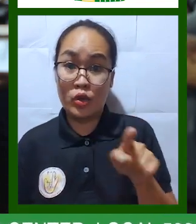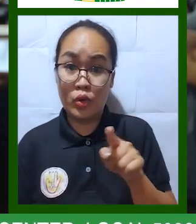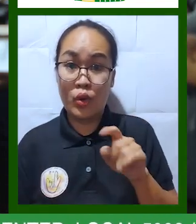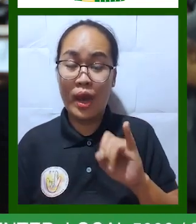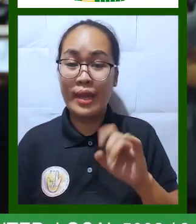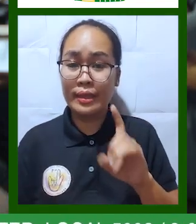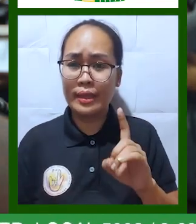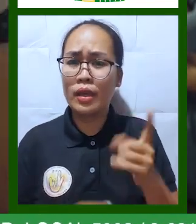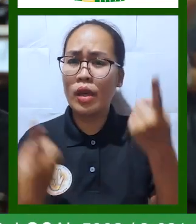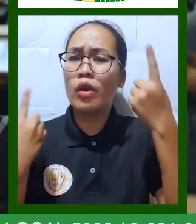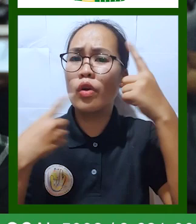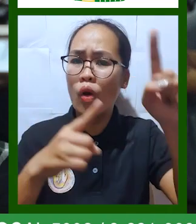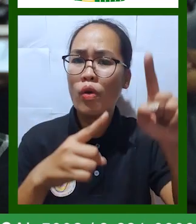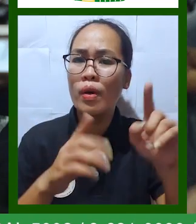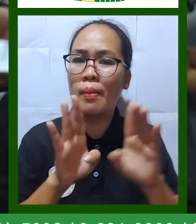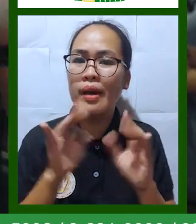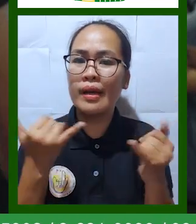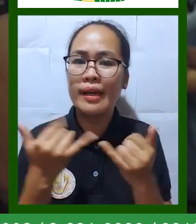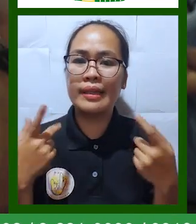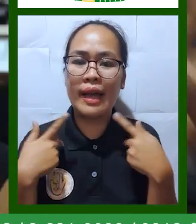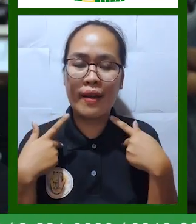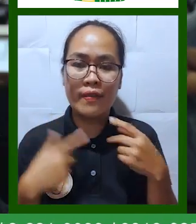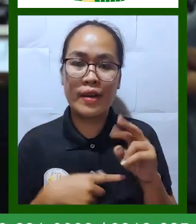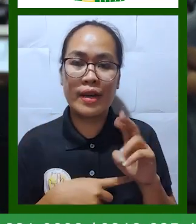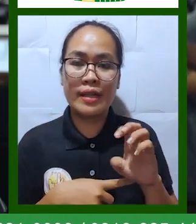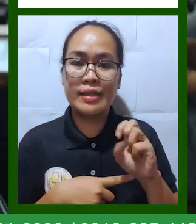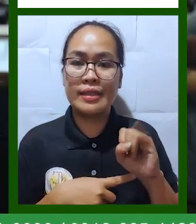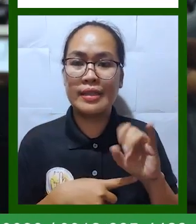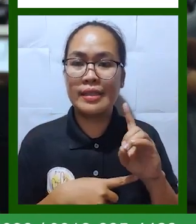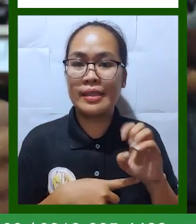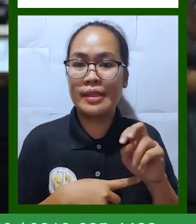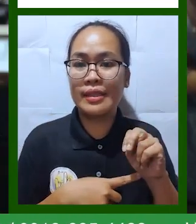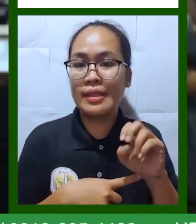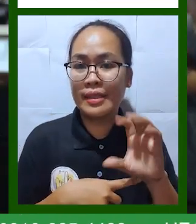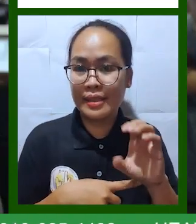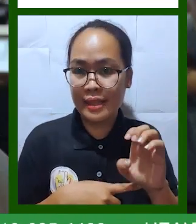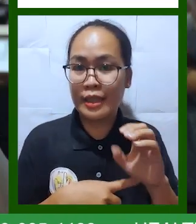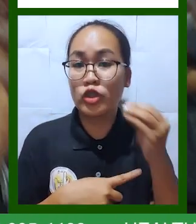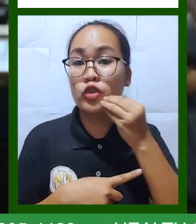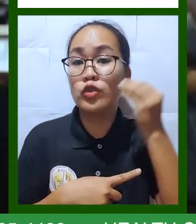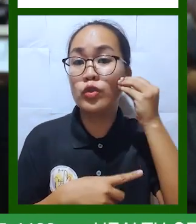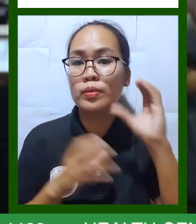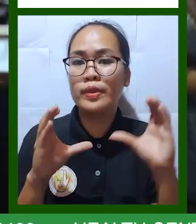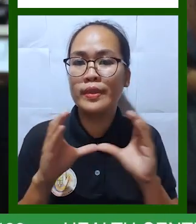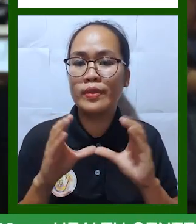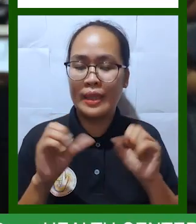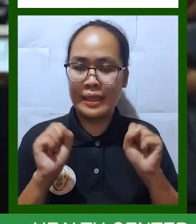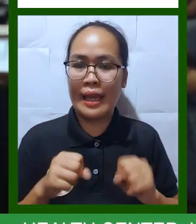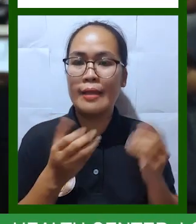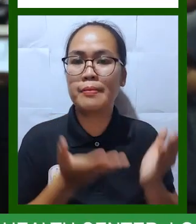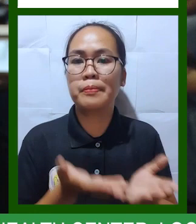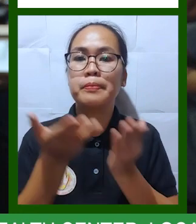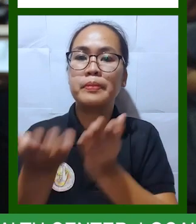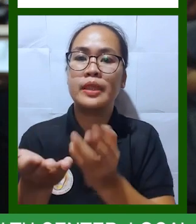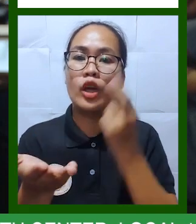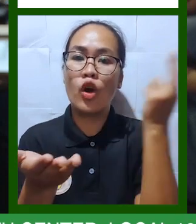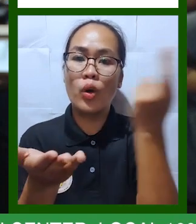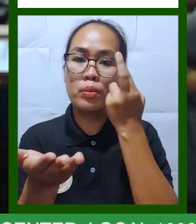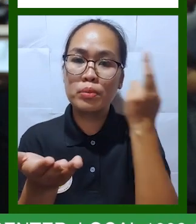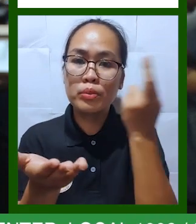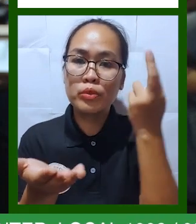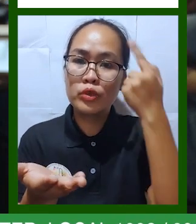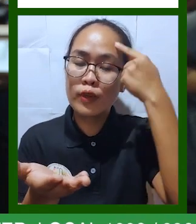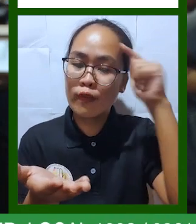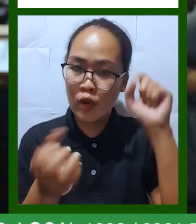ID, punta na kayo sa barangay, secure a resident certificate, and then yun na po ang dadalhin ninyo sa